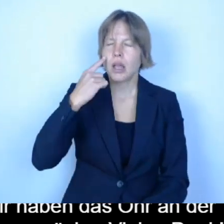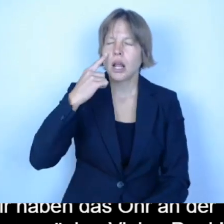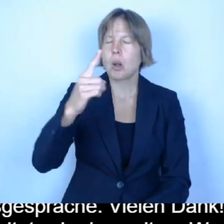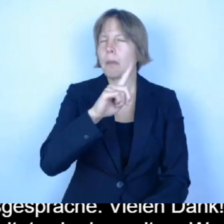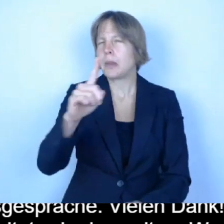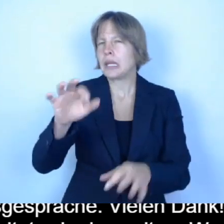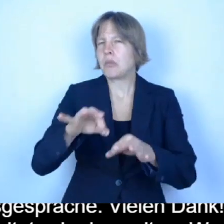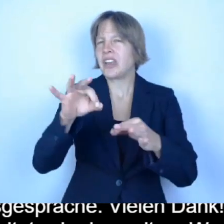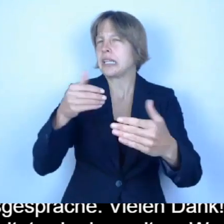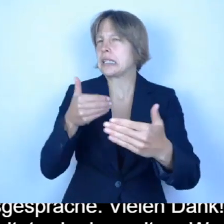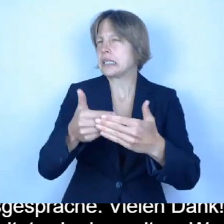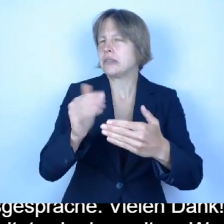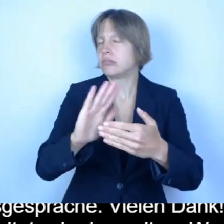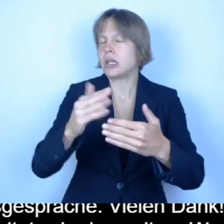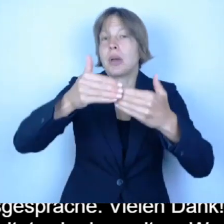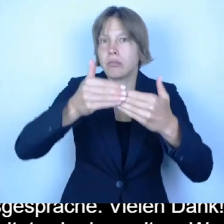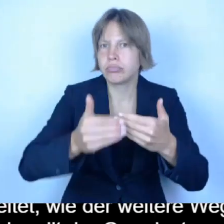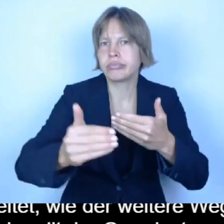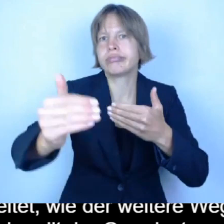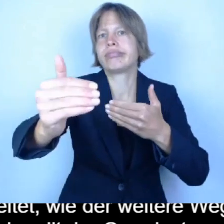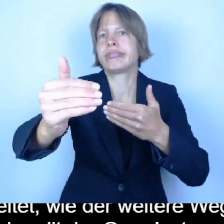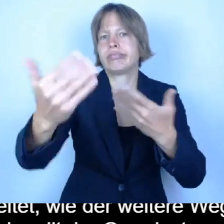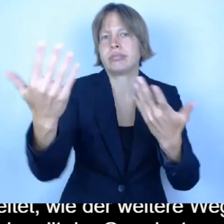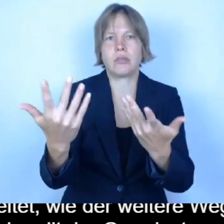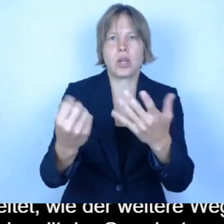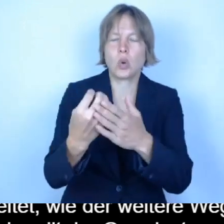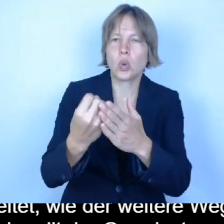die Kulturminister ein, ist dann eher erst